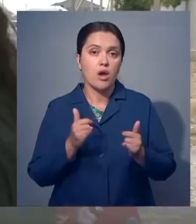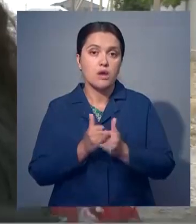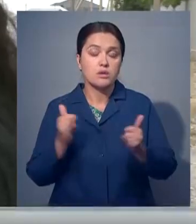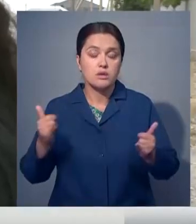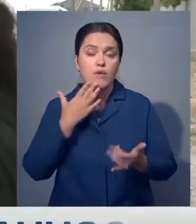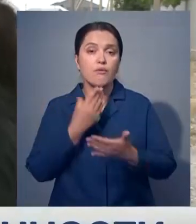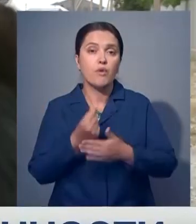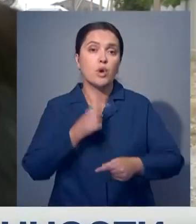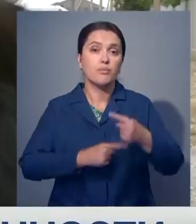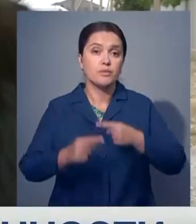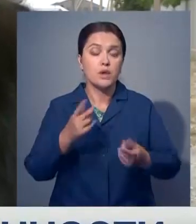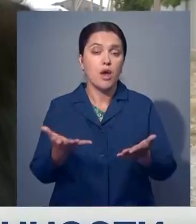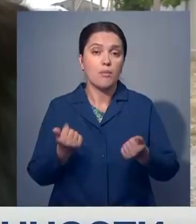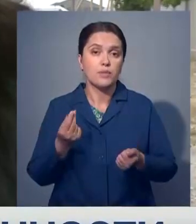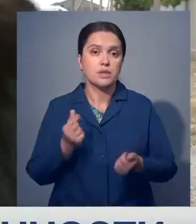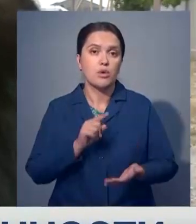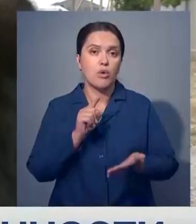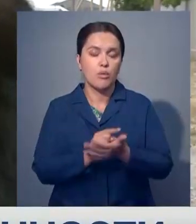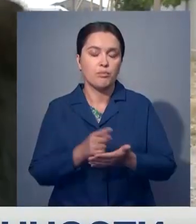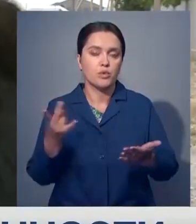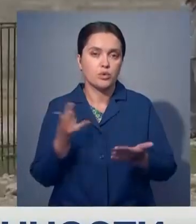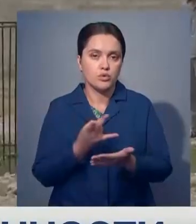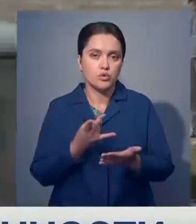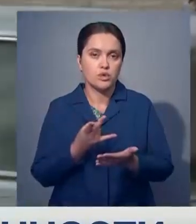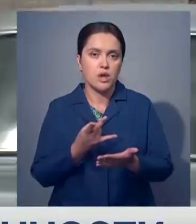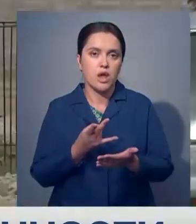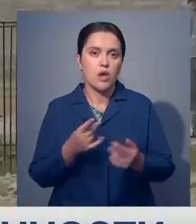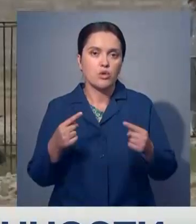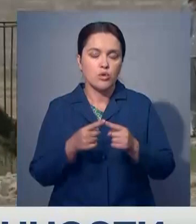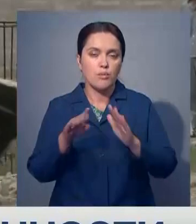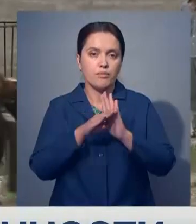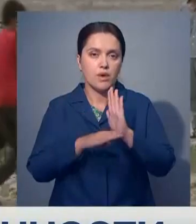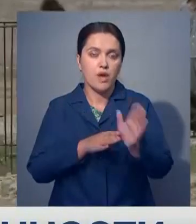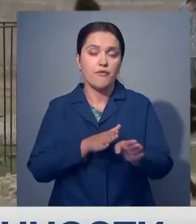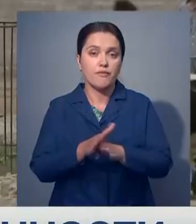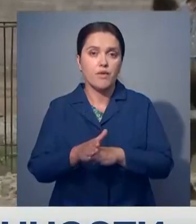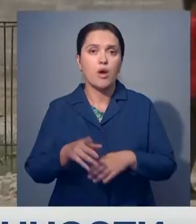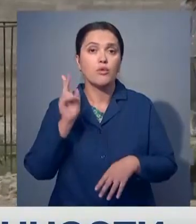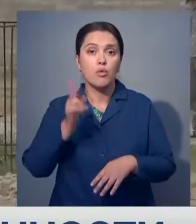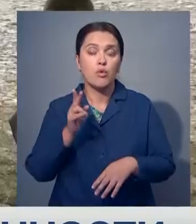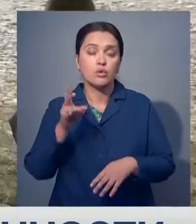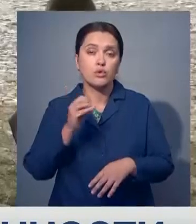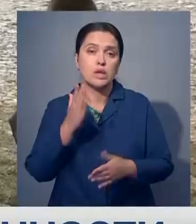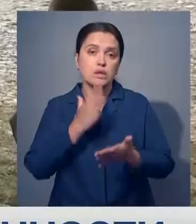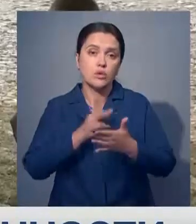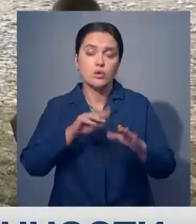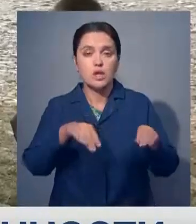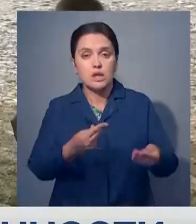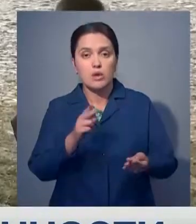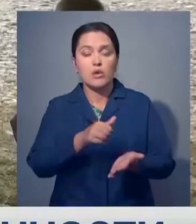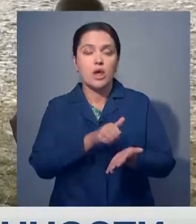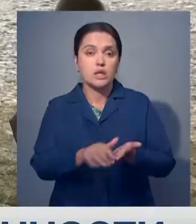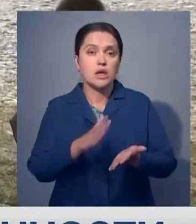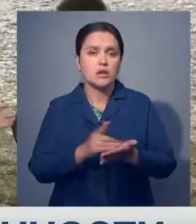подсобное хозяйство, то, получив деньги, он должен купить скот. Правда, не все обратившиеся получают финансовую поддержку от государства.